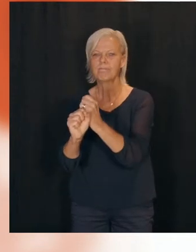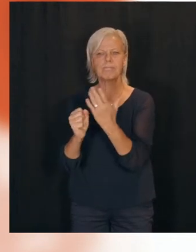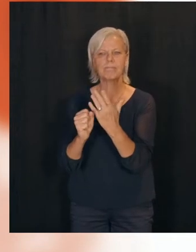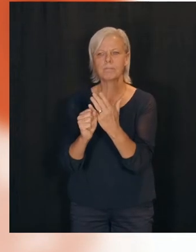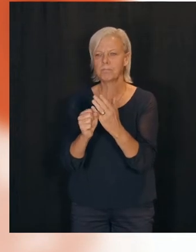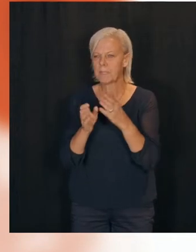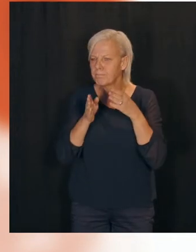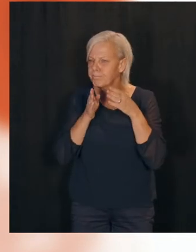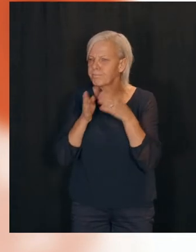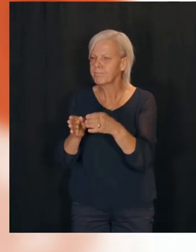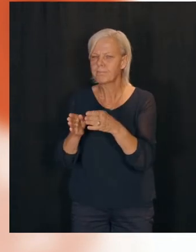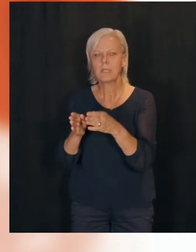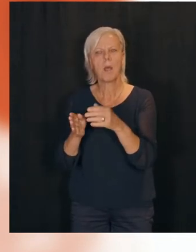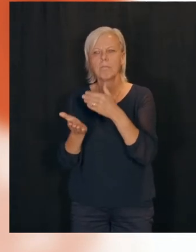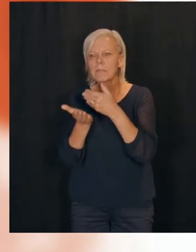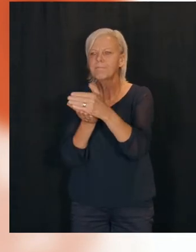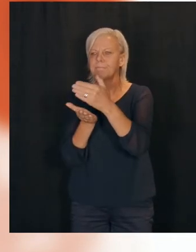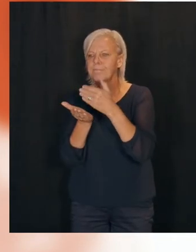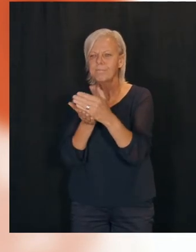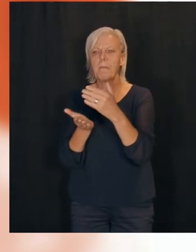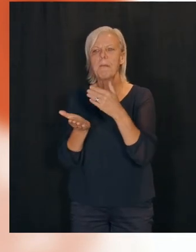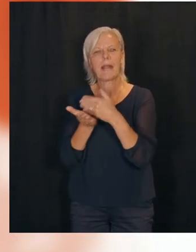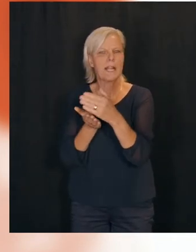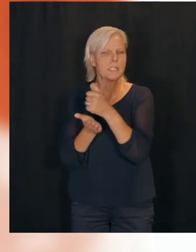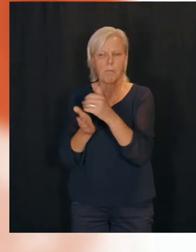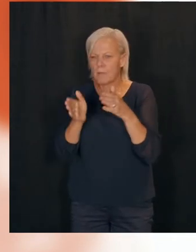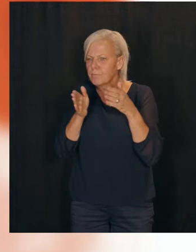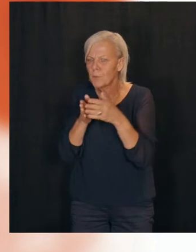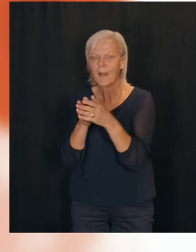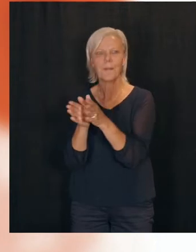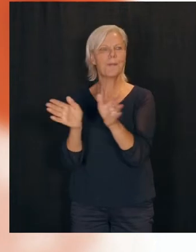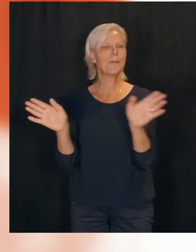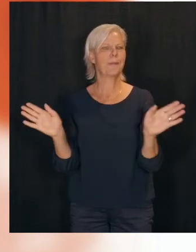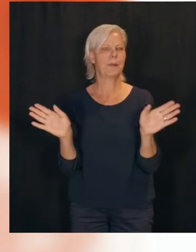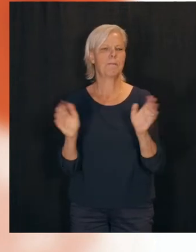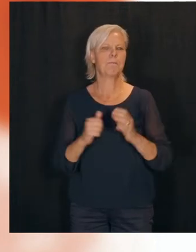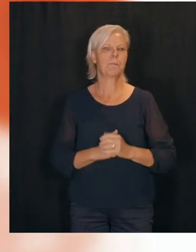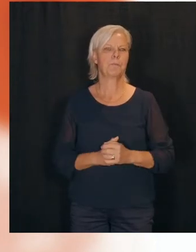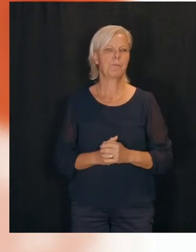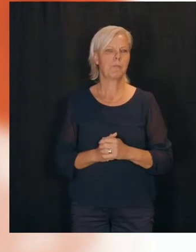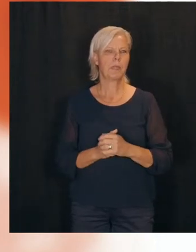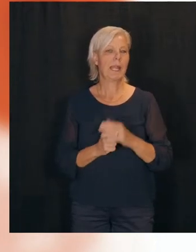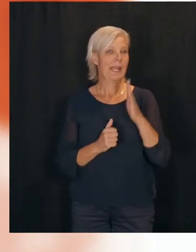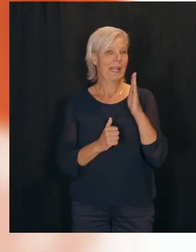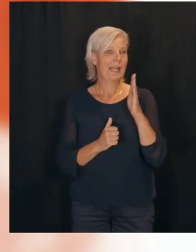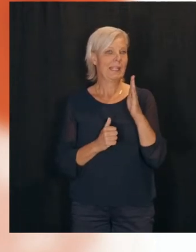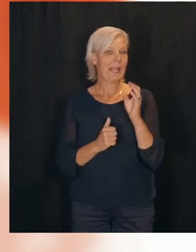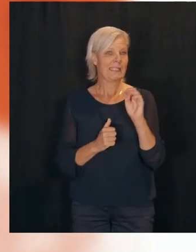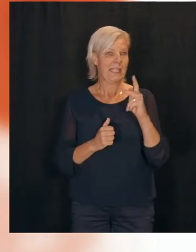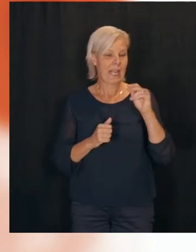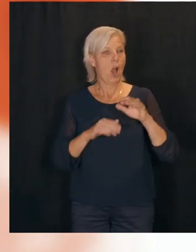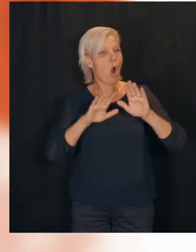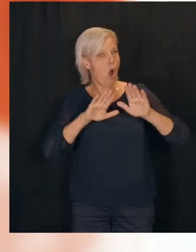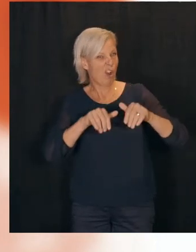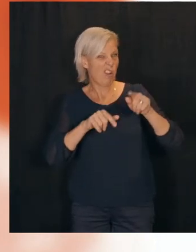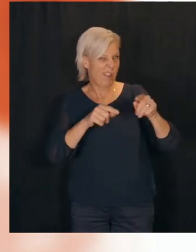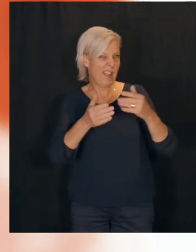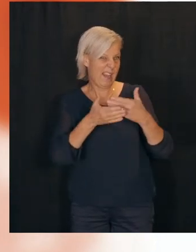tajta narrativ, för tajta berättelser. Jessica har ju redan berättat om